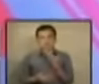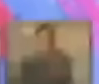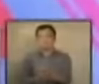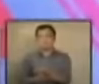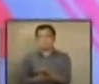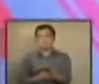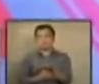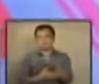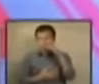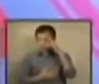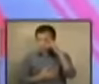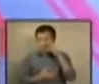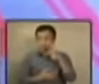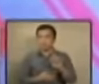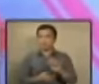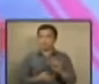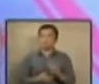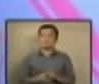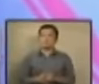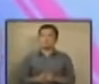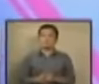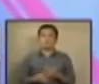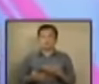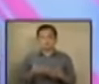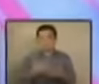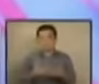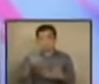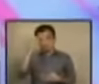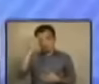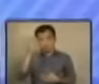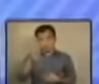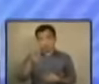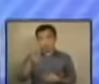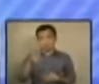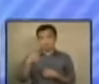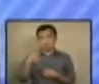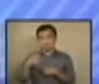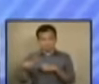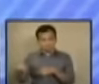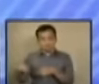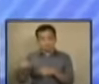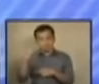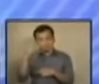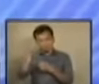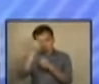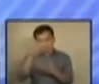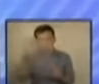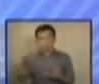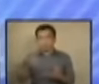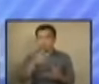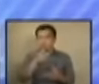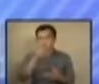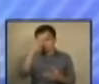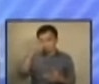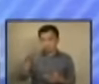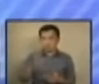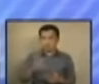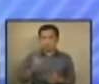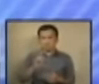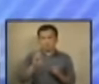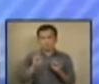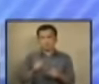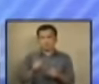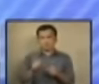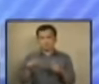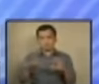Rocky. Ano po ang, although alam na po natin noon pa ito, pero para sa kalaman ng mga hindi pa nakakaalam, anong pwede